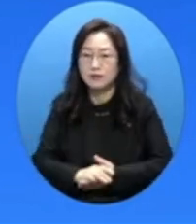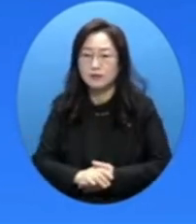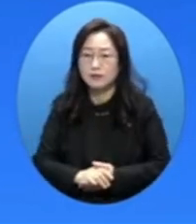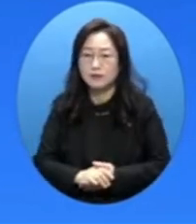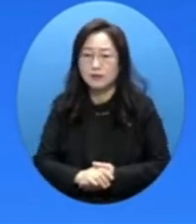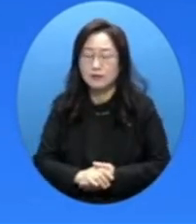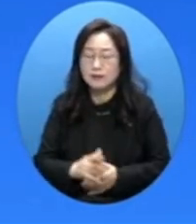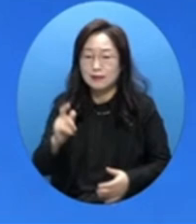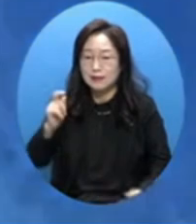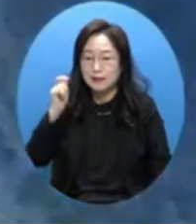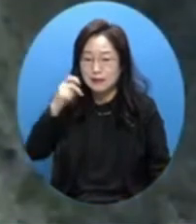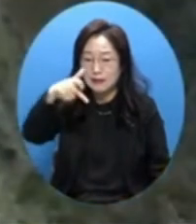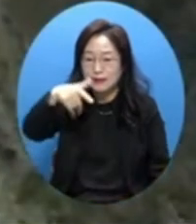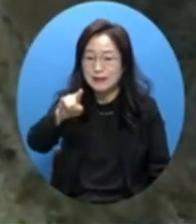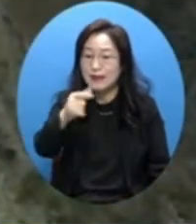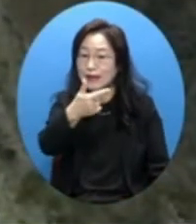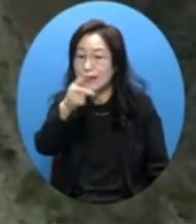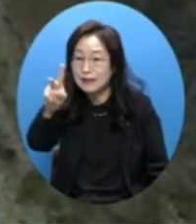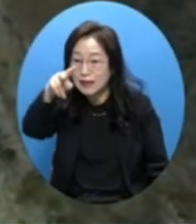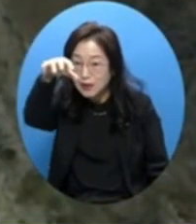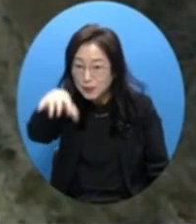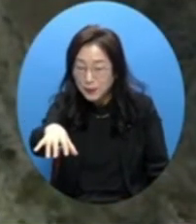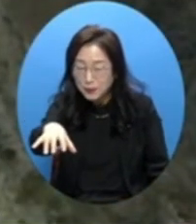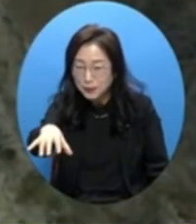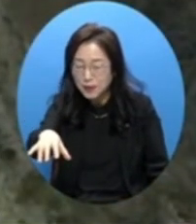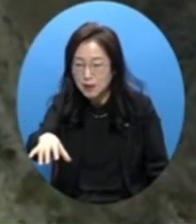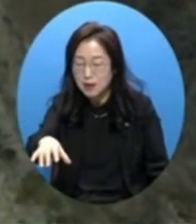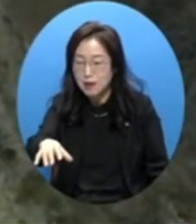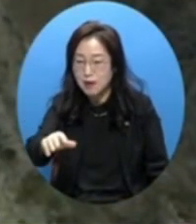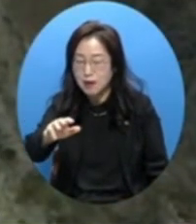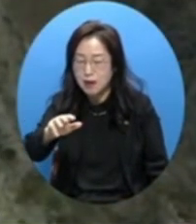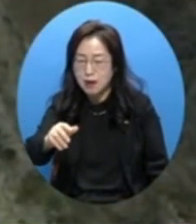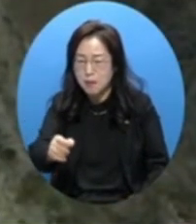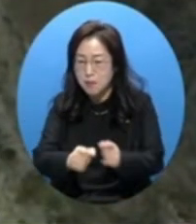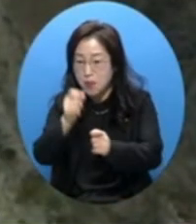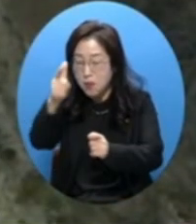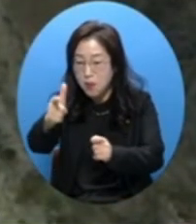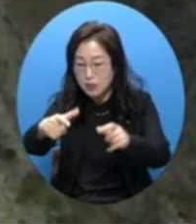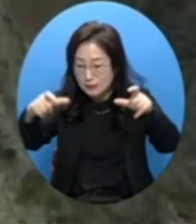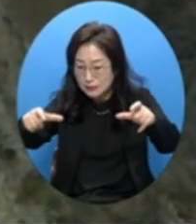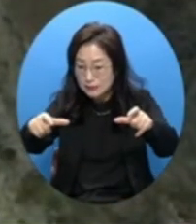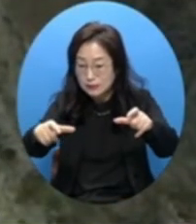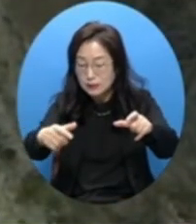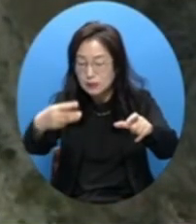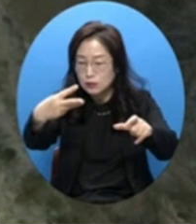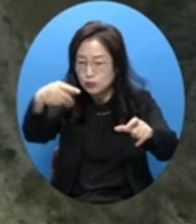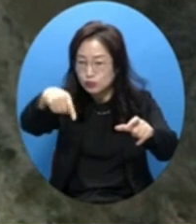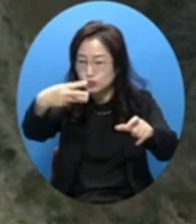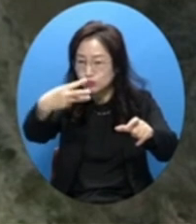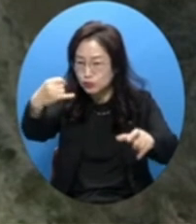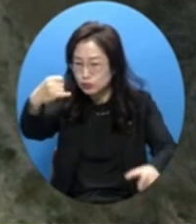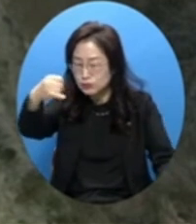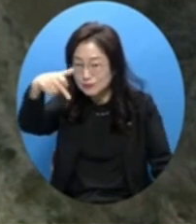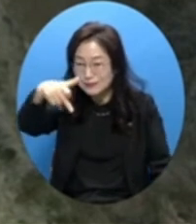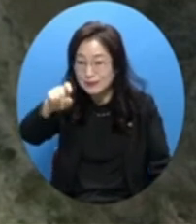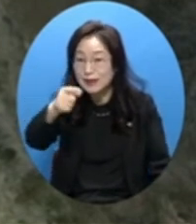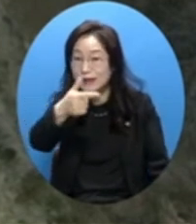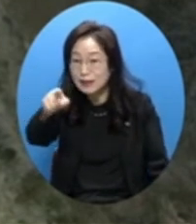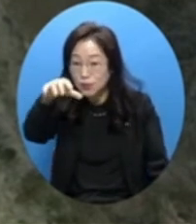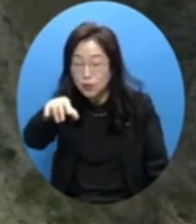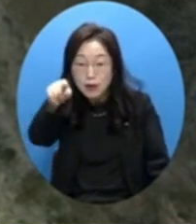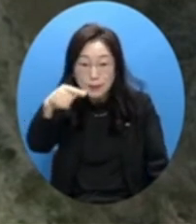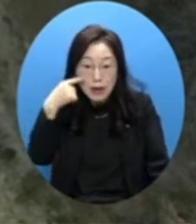케냐 나이로비에서 800km 떨어진 투르카나에 가보니까 평균 기온이 50도입니다.